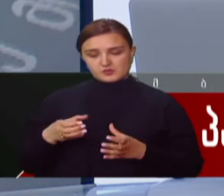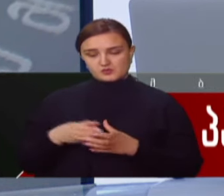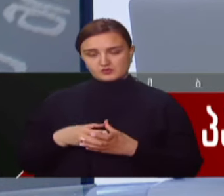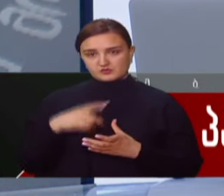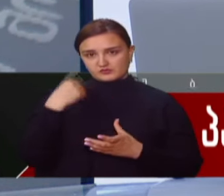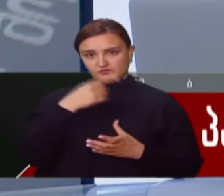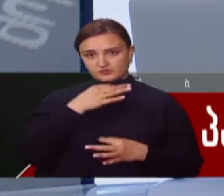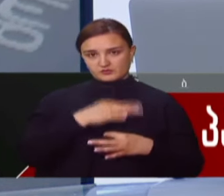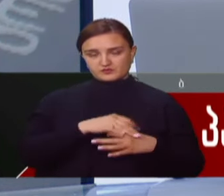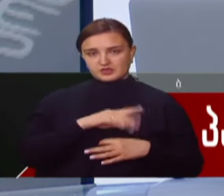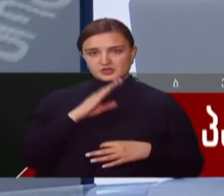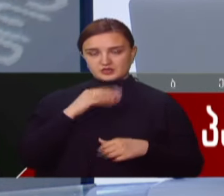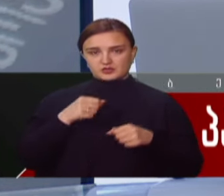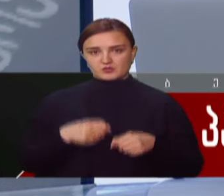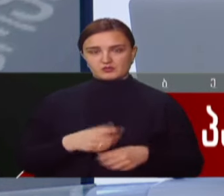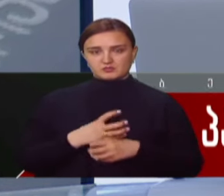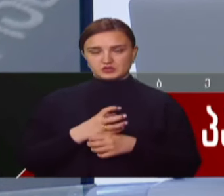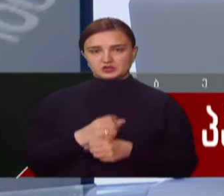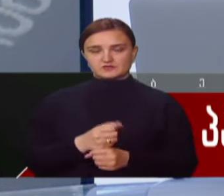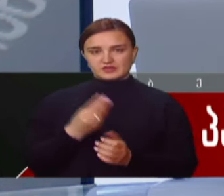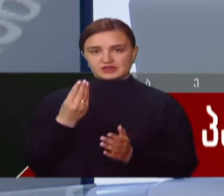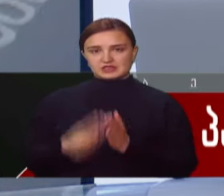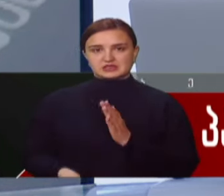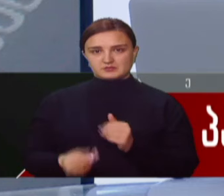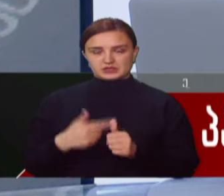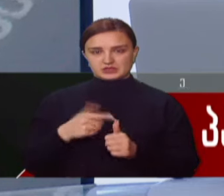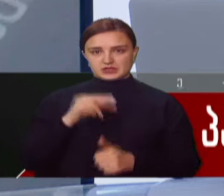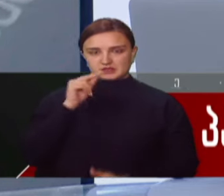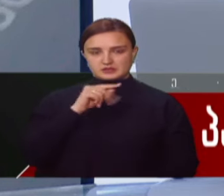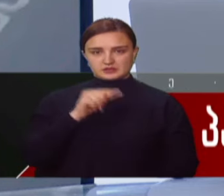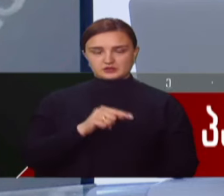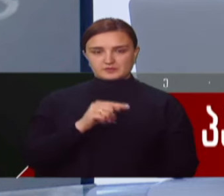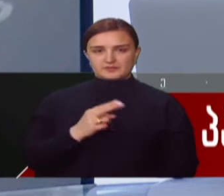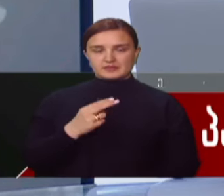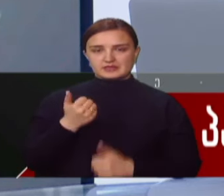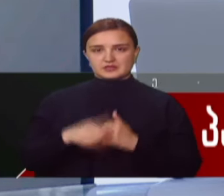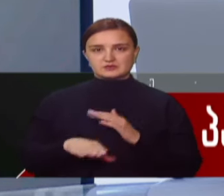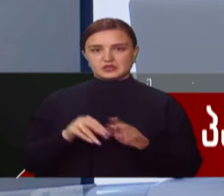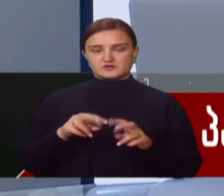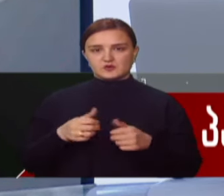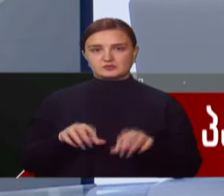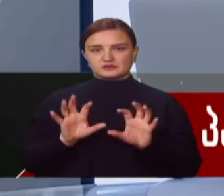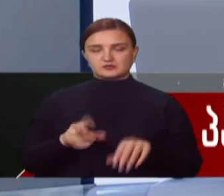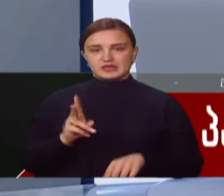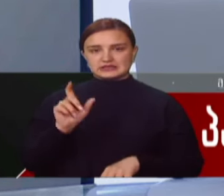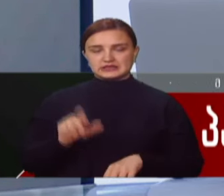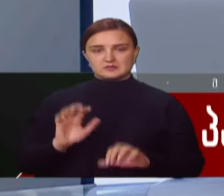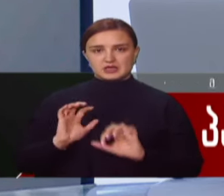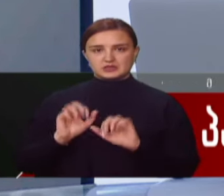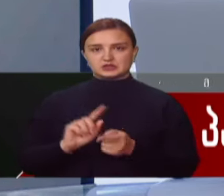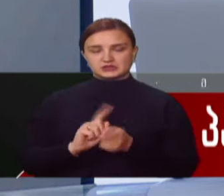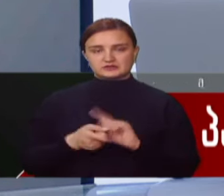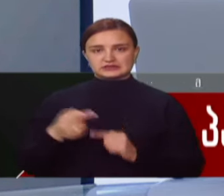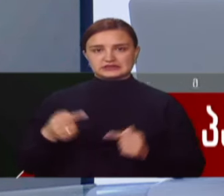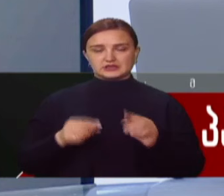sușualu inițiatorebs scalta uplebe bisez guduașida discriminația și adana șaulebe. Cescos taunj domare obis candidatis mharde jarisanat sult